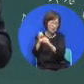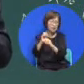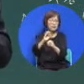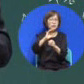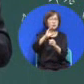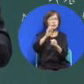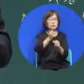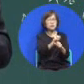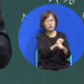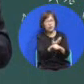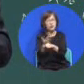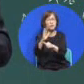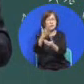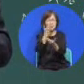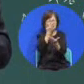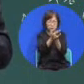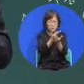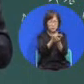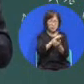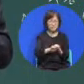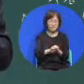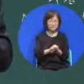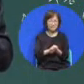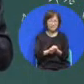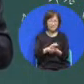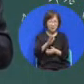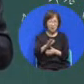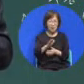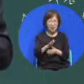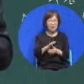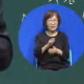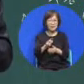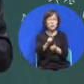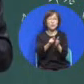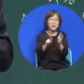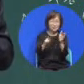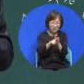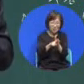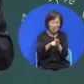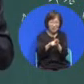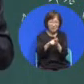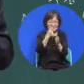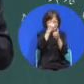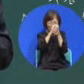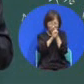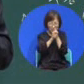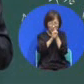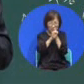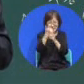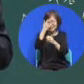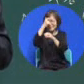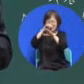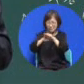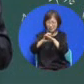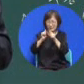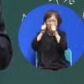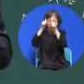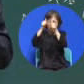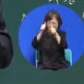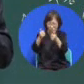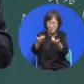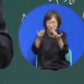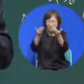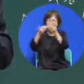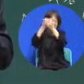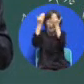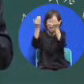때문에 오늘 저희들이 경배와 기도와 예물을 하나님께 드립니다. For this reason, we worship you, we give our offering, and